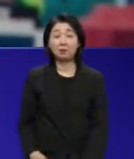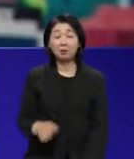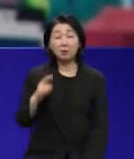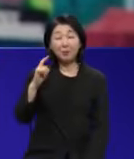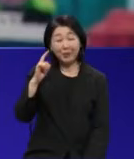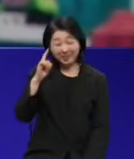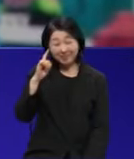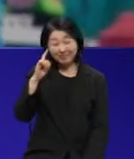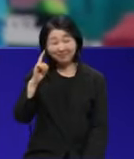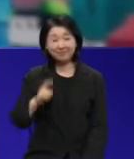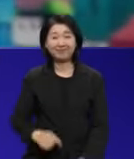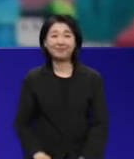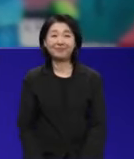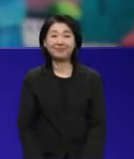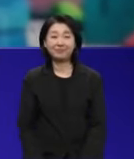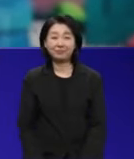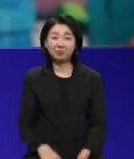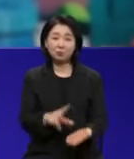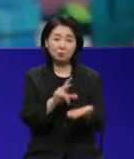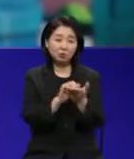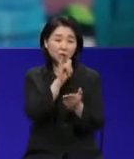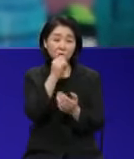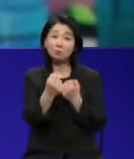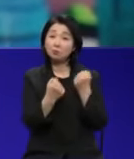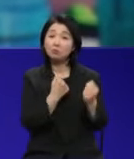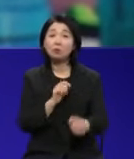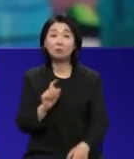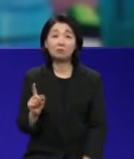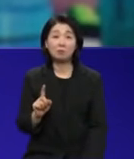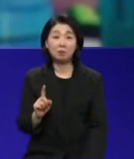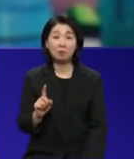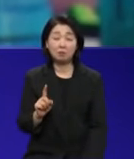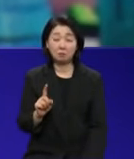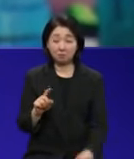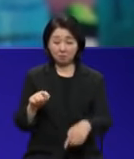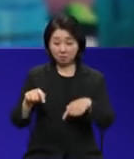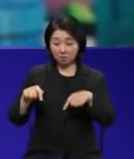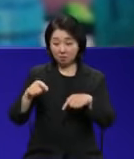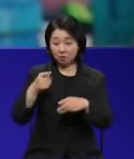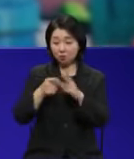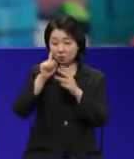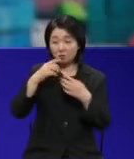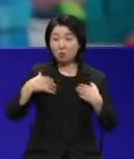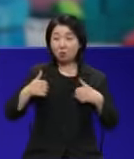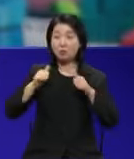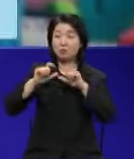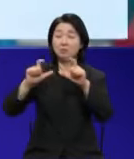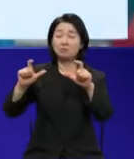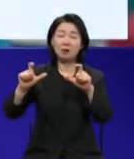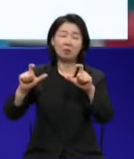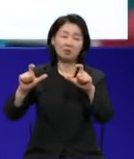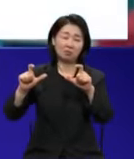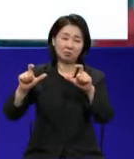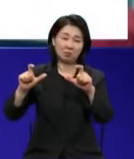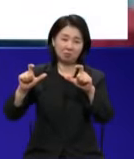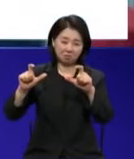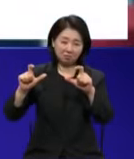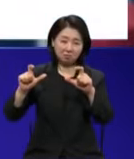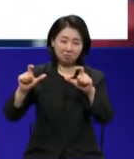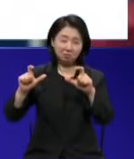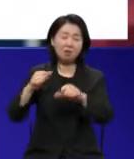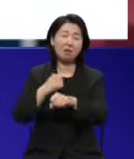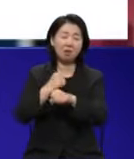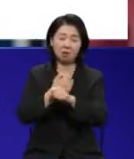해석이기 합니다만 여러 가지 문제가 있음에도 불구하고 정권 심판을 못 뛰어넘은 겁니다 아 뛰어넘은 거예요 그러니까이 얘기가 다시